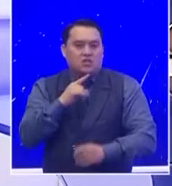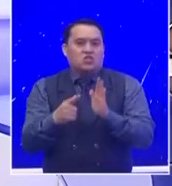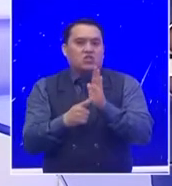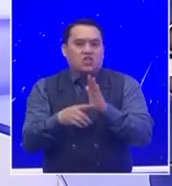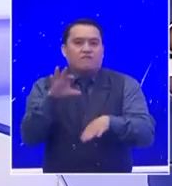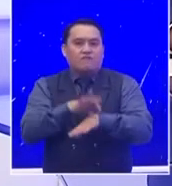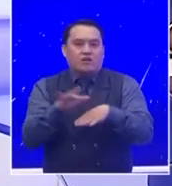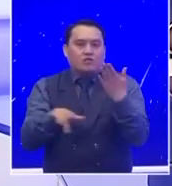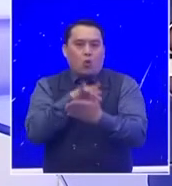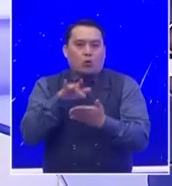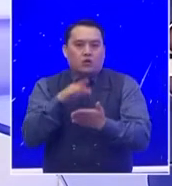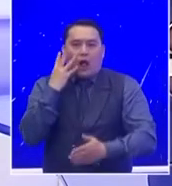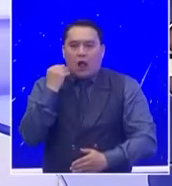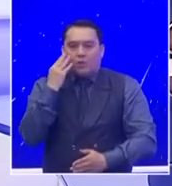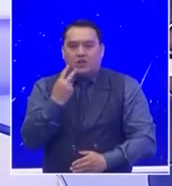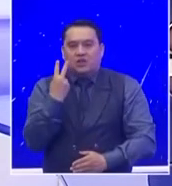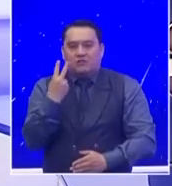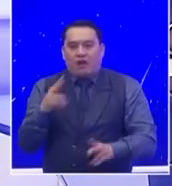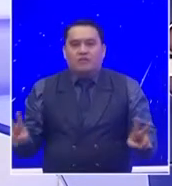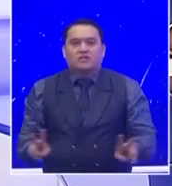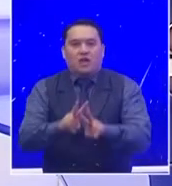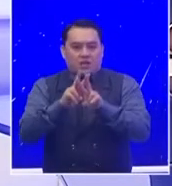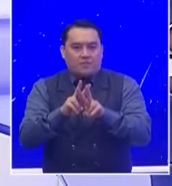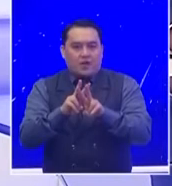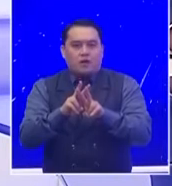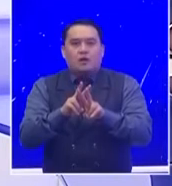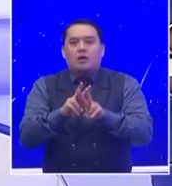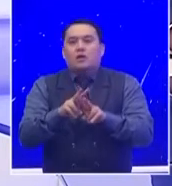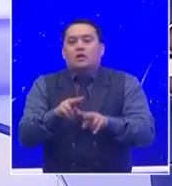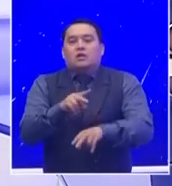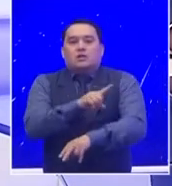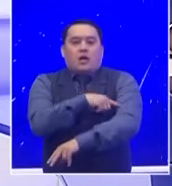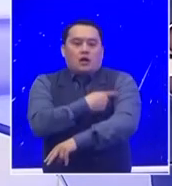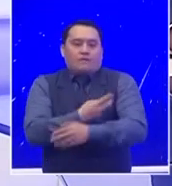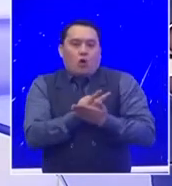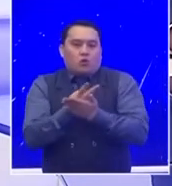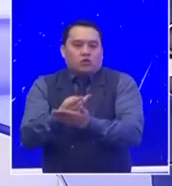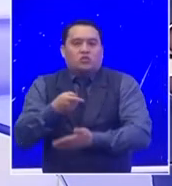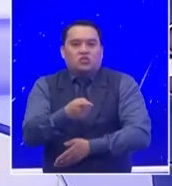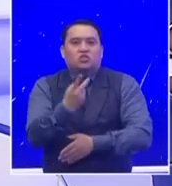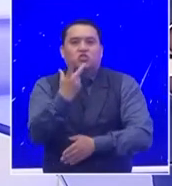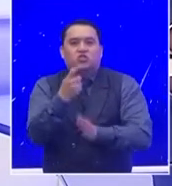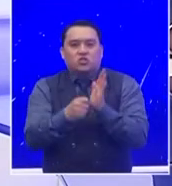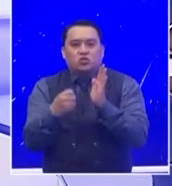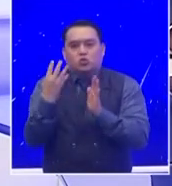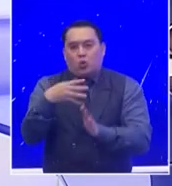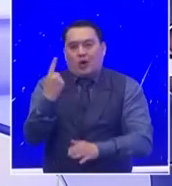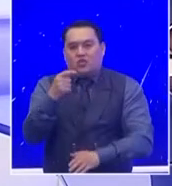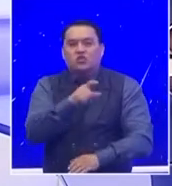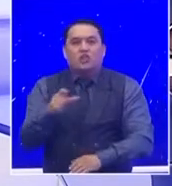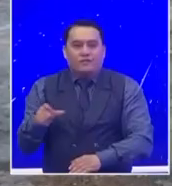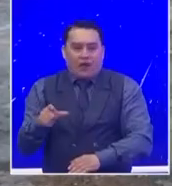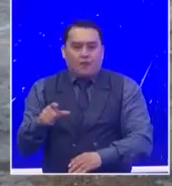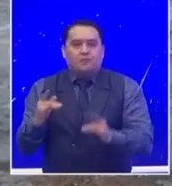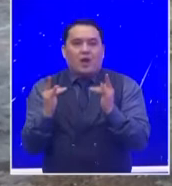7 фактов в городе Алматы и 2 в Нур-Султане. На стационарном карантине находится 1641 человек. В